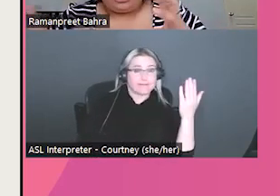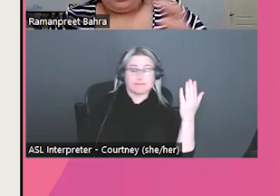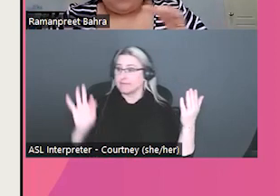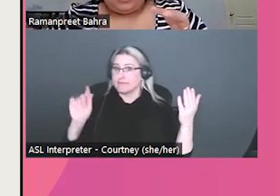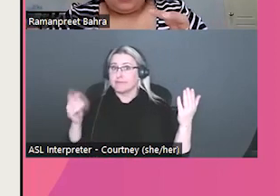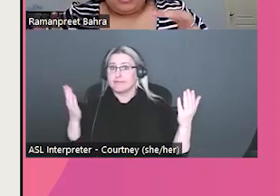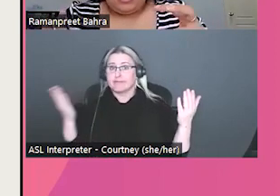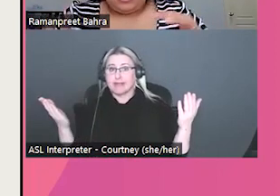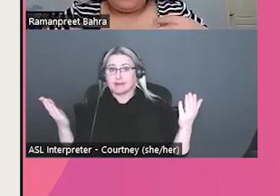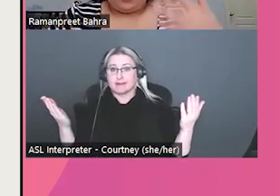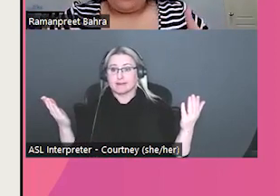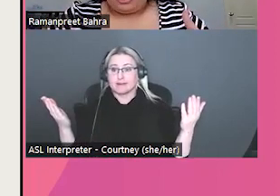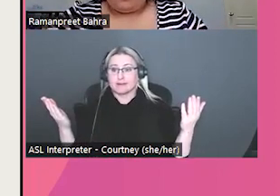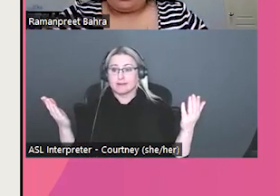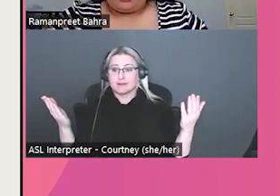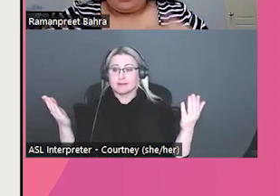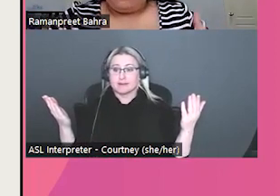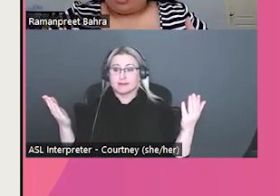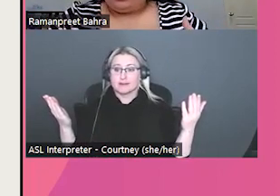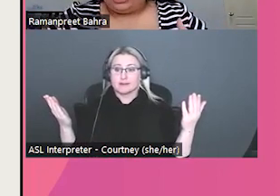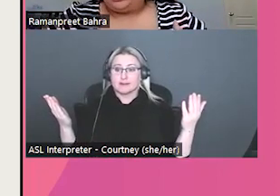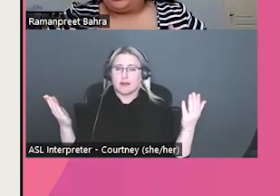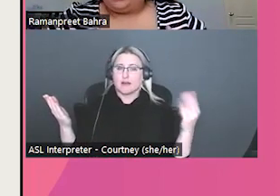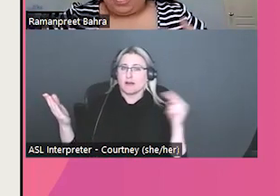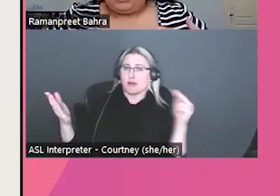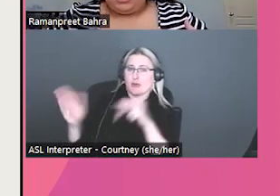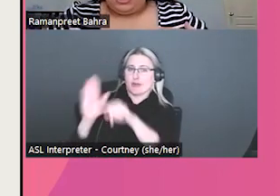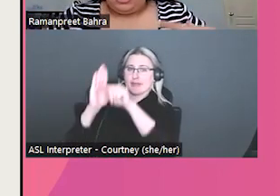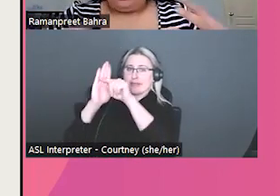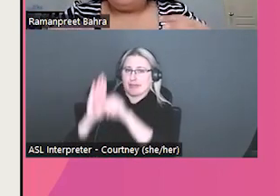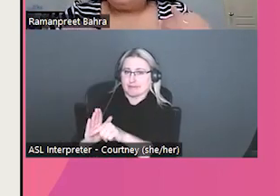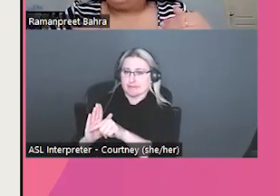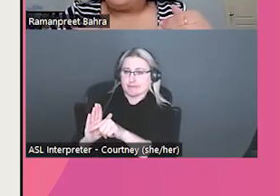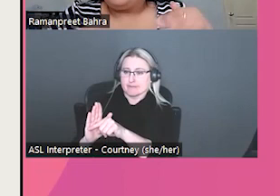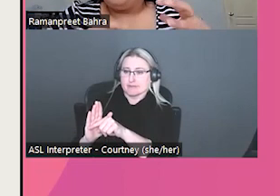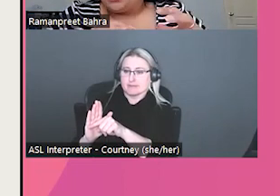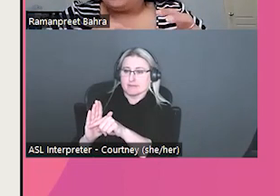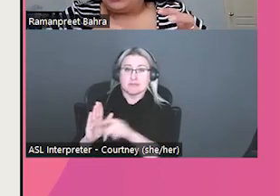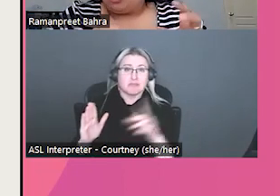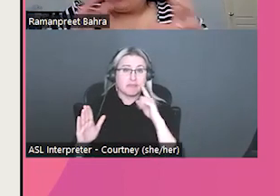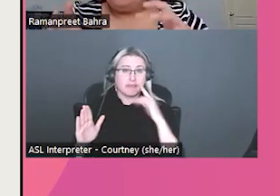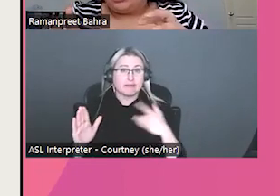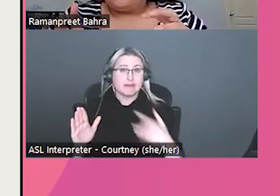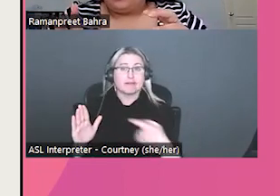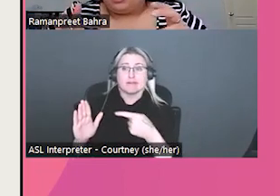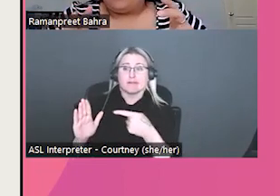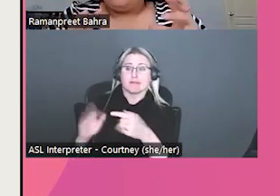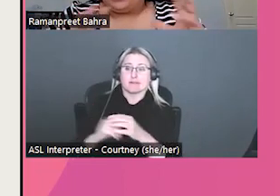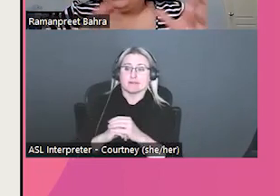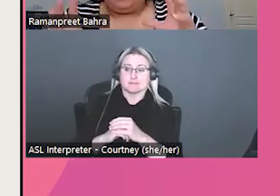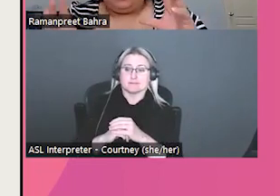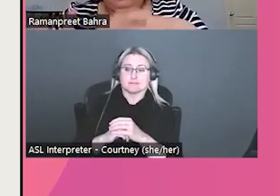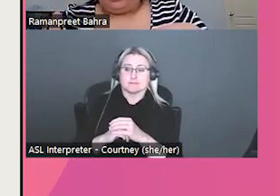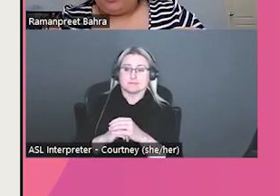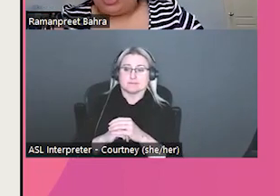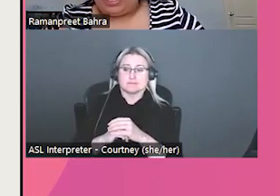Alors, heu, cette lentille nous permet de voir à quel point c'est associé à une connotation